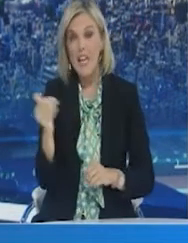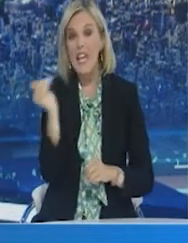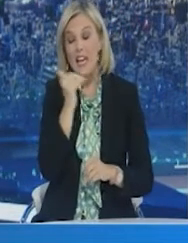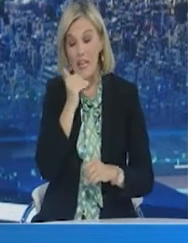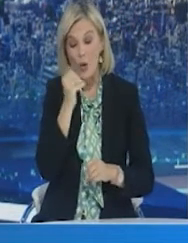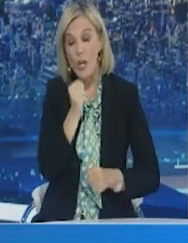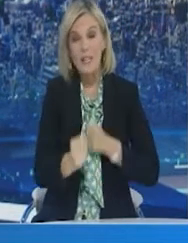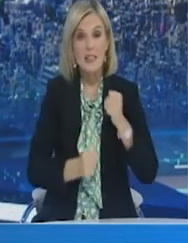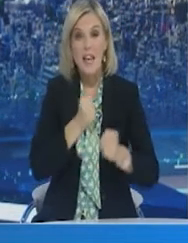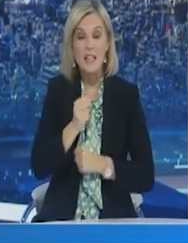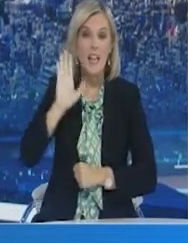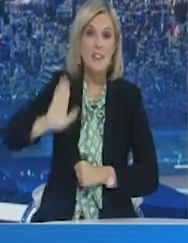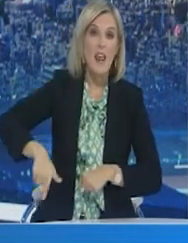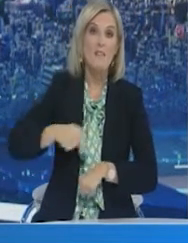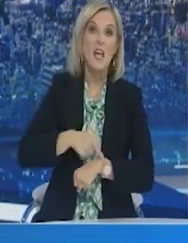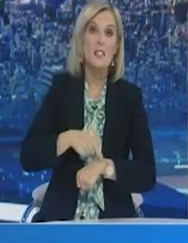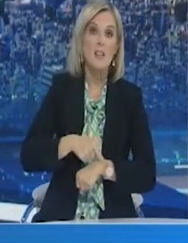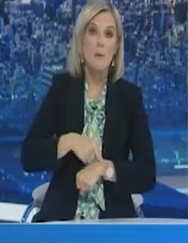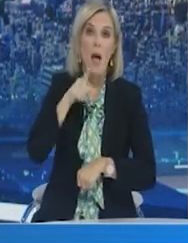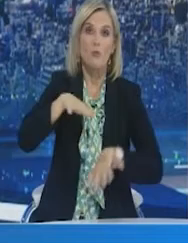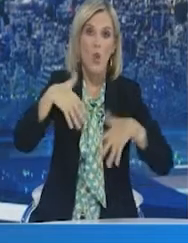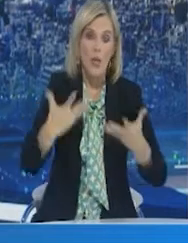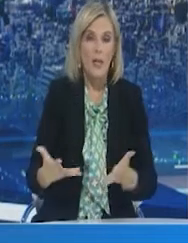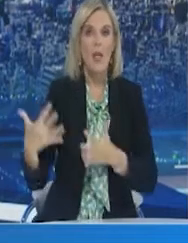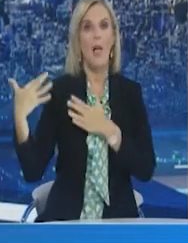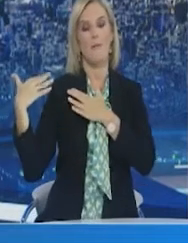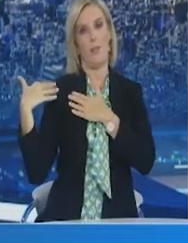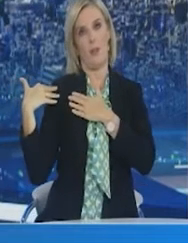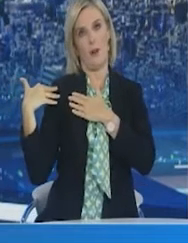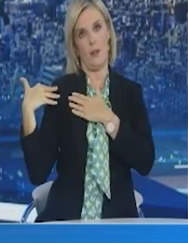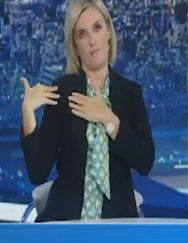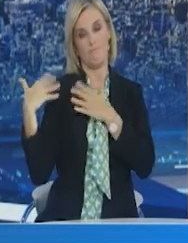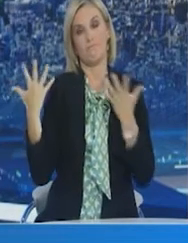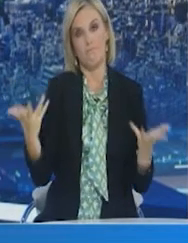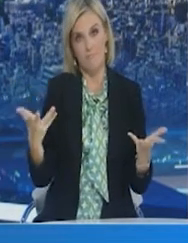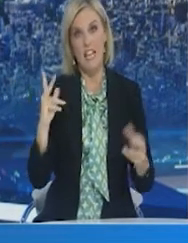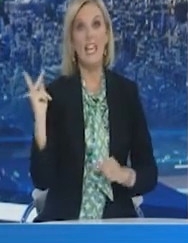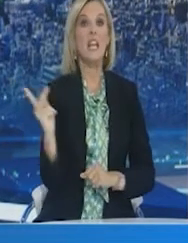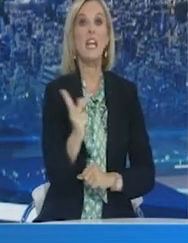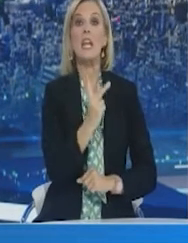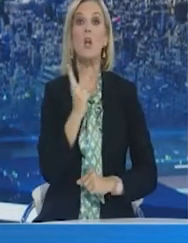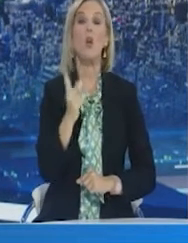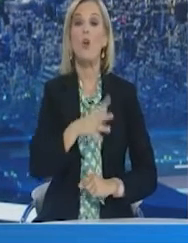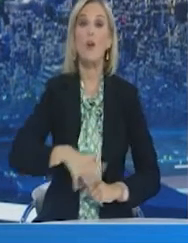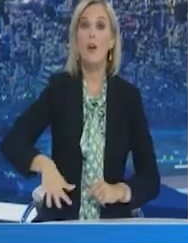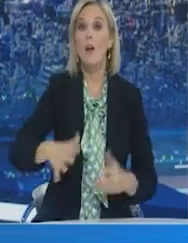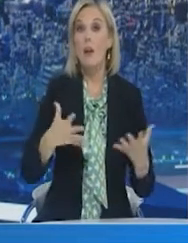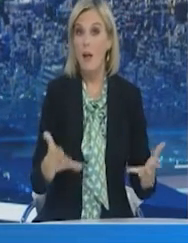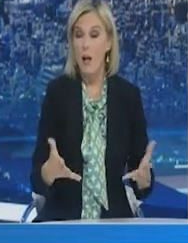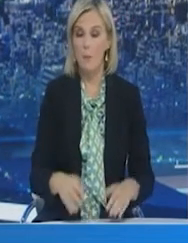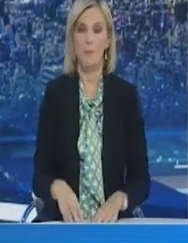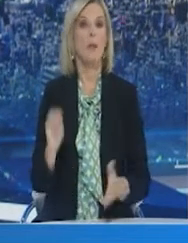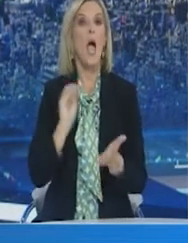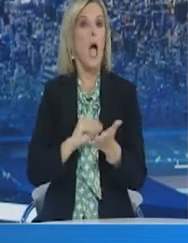και τώρα, ως μια πράξη ευθύνης απέναντι στην κοινωνία. Κλείνοντας, θα ήθελα να ενημερώσω ότι η